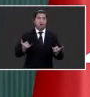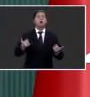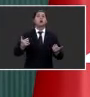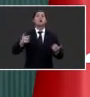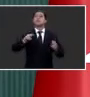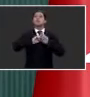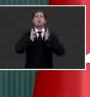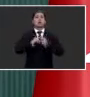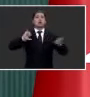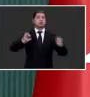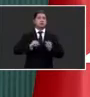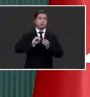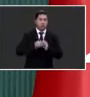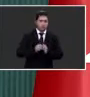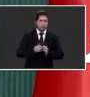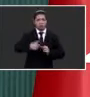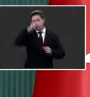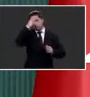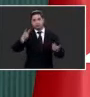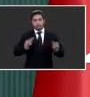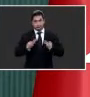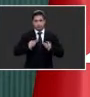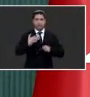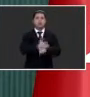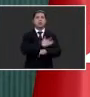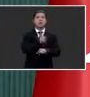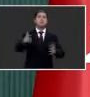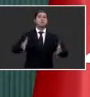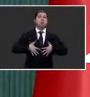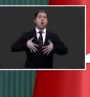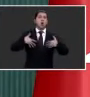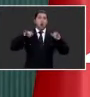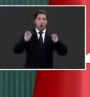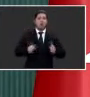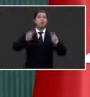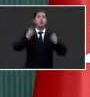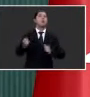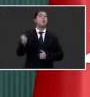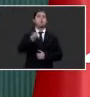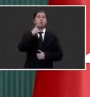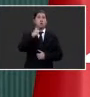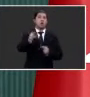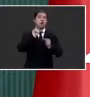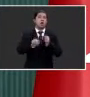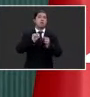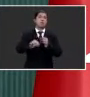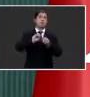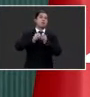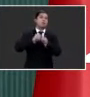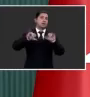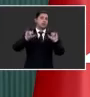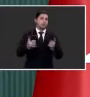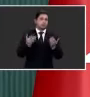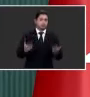krizlerin etkisiyle ülkemizi ve vatandaşlarımızı bunaltan bir diğer hususta ekonomik sıkıntılardır